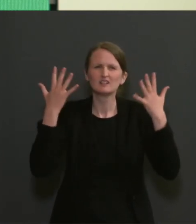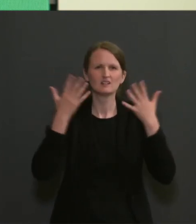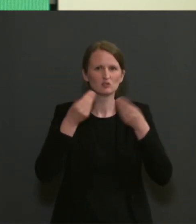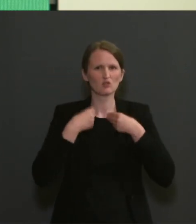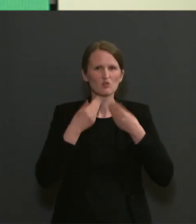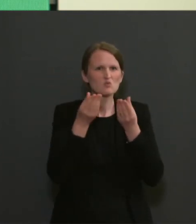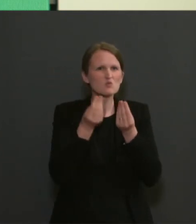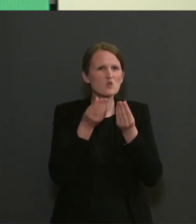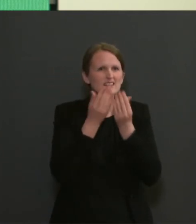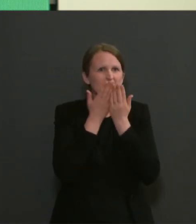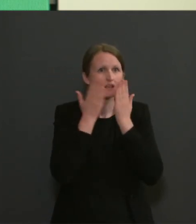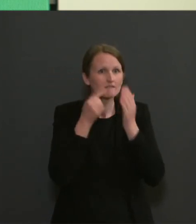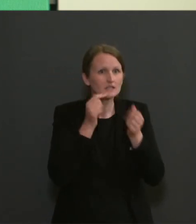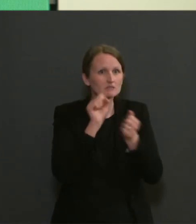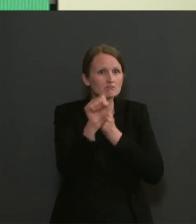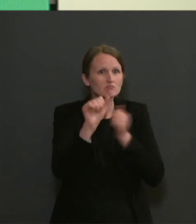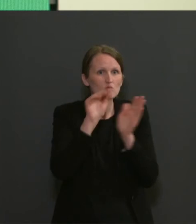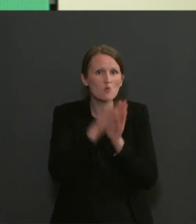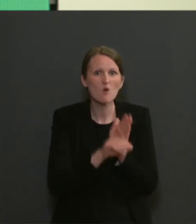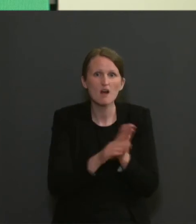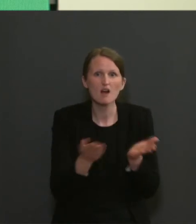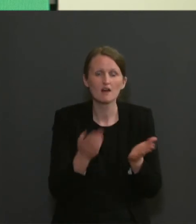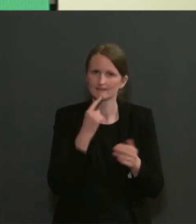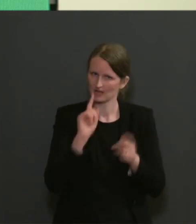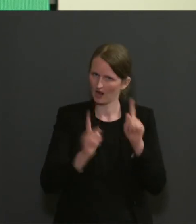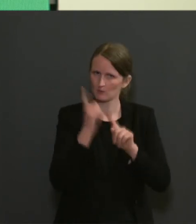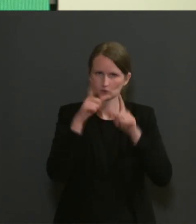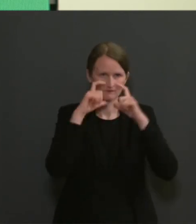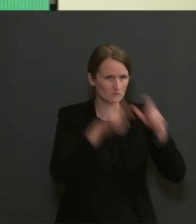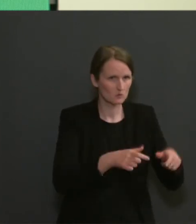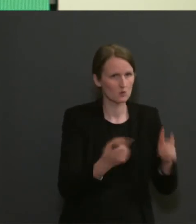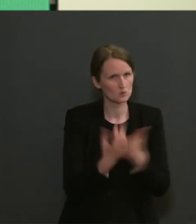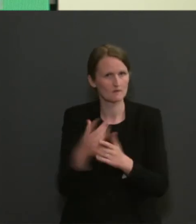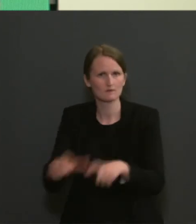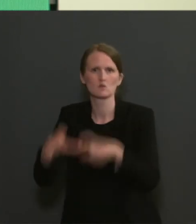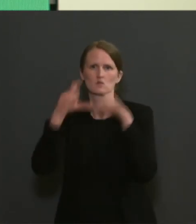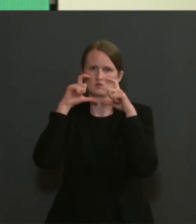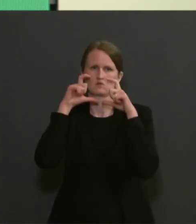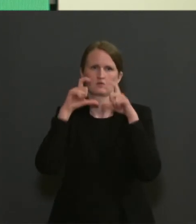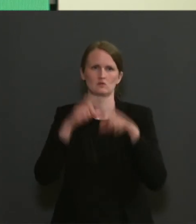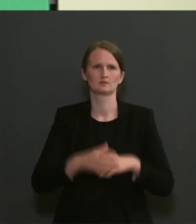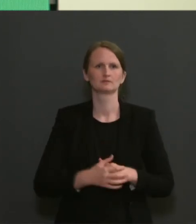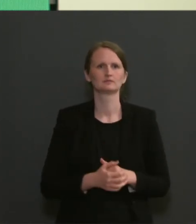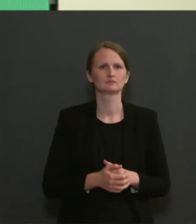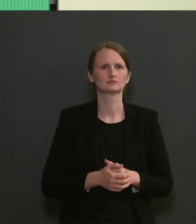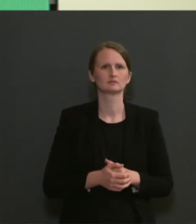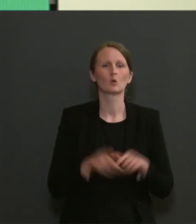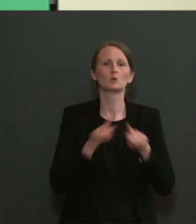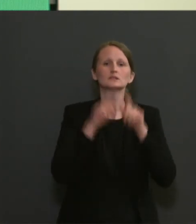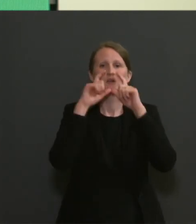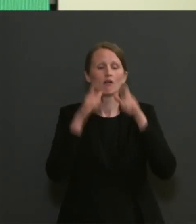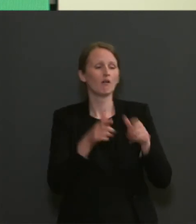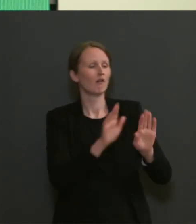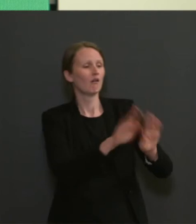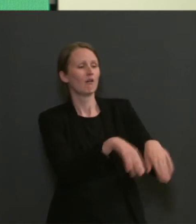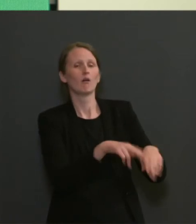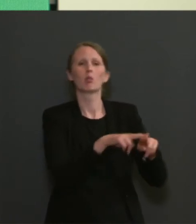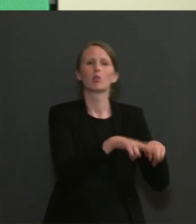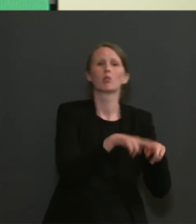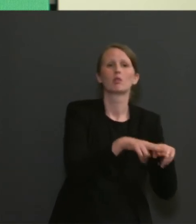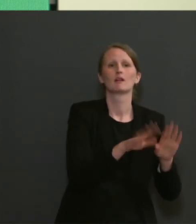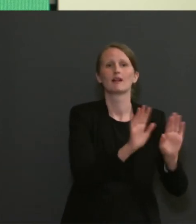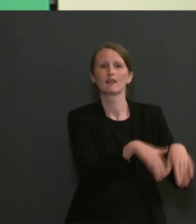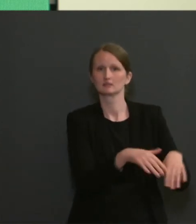remplacé. Ne laissez pas traîner votre masque n'importe où. Déposez-le soit comme nous le faisons ici sur un petit